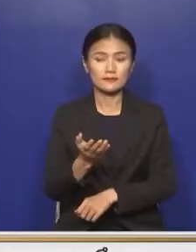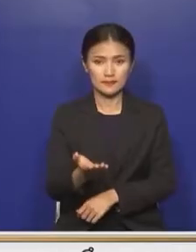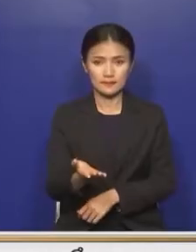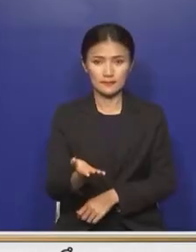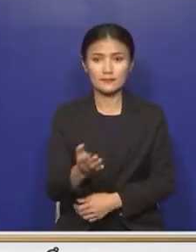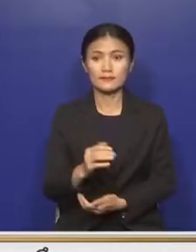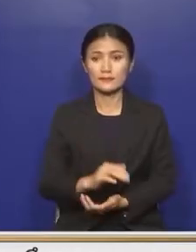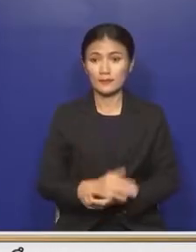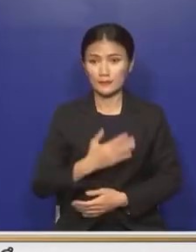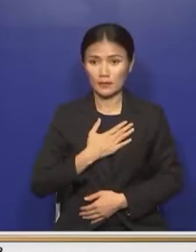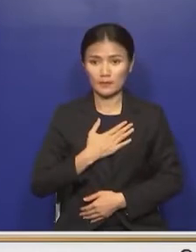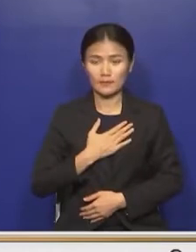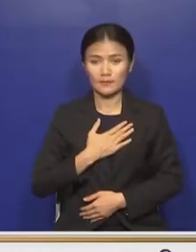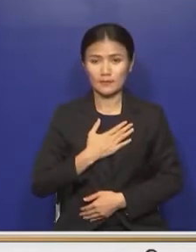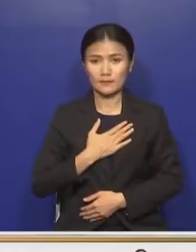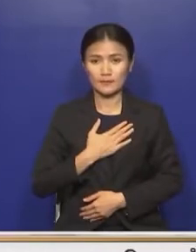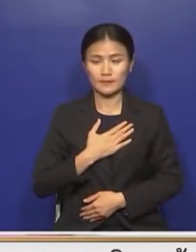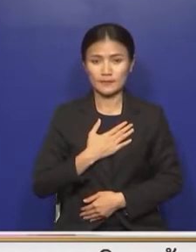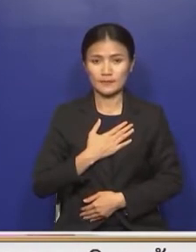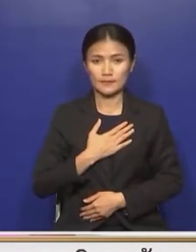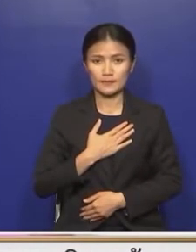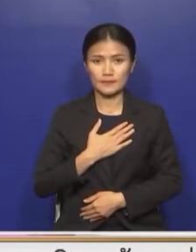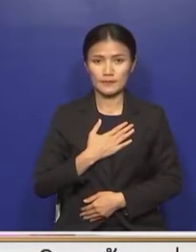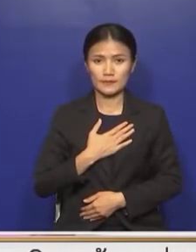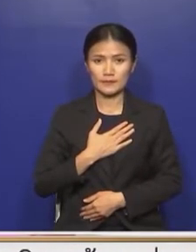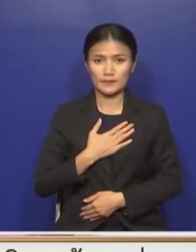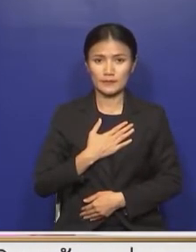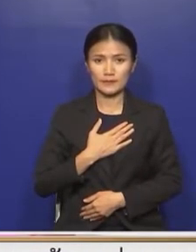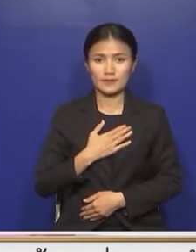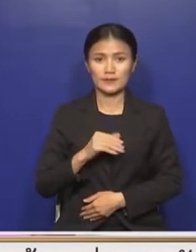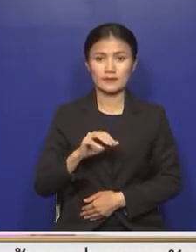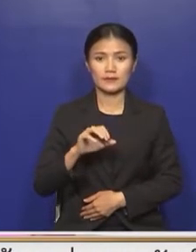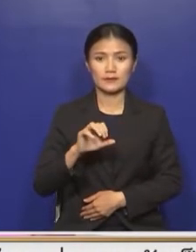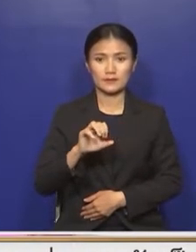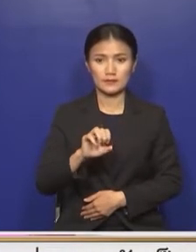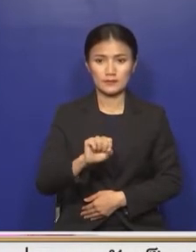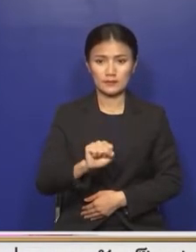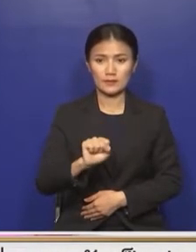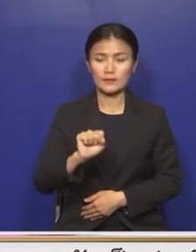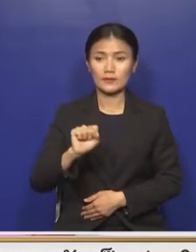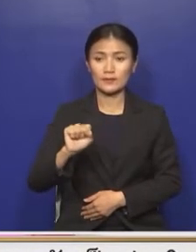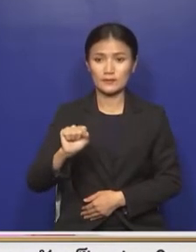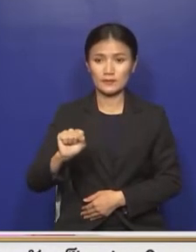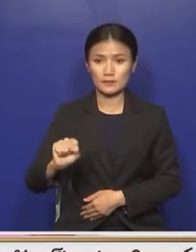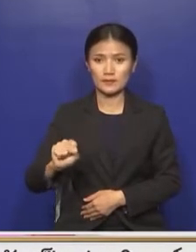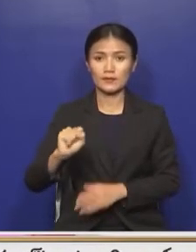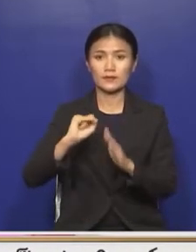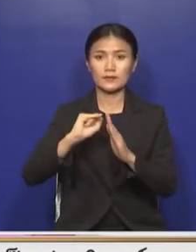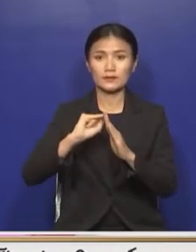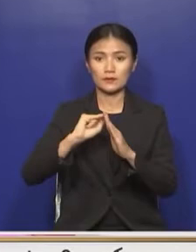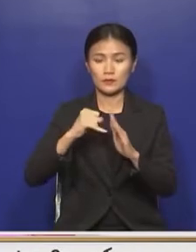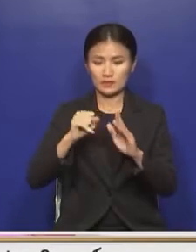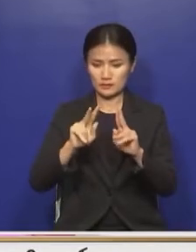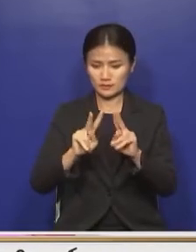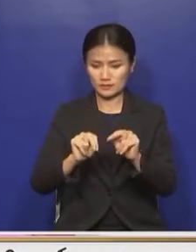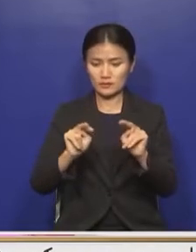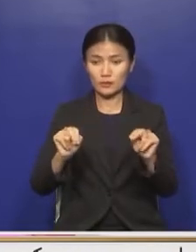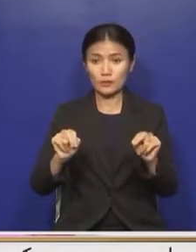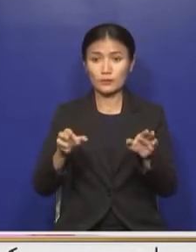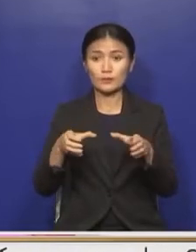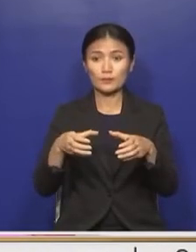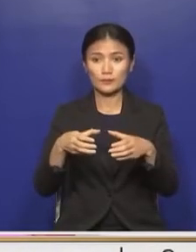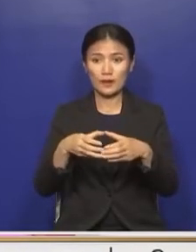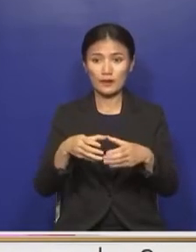ครับผมในจิรพงษ์ทรงวัชราภรณ์สมาชิกสภาผู้แทนราษฎรจังหวัดนนทบุรีพรรคเพื่อ